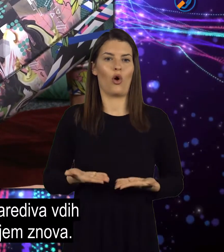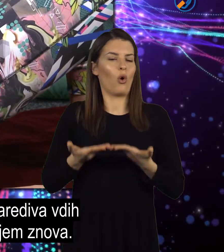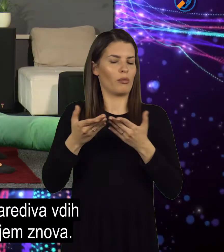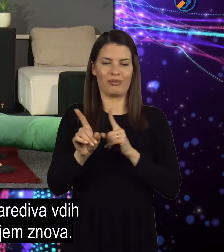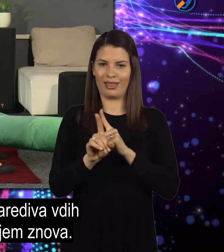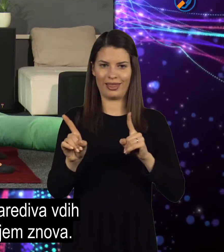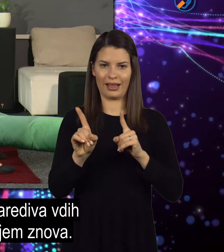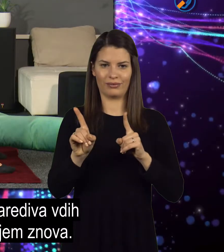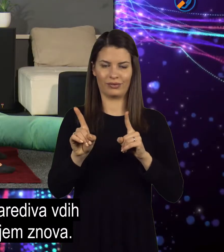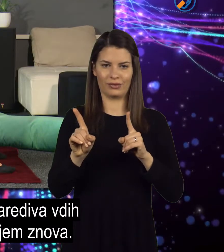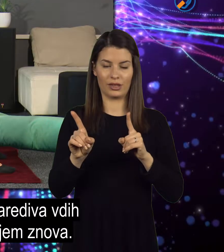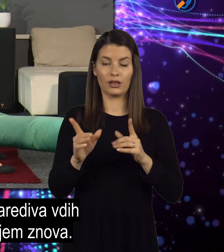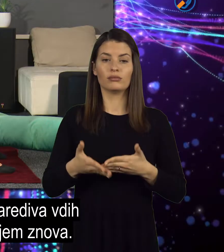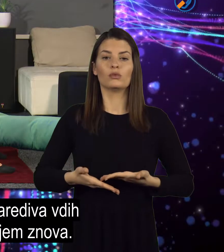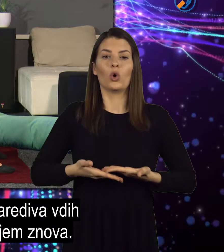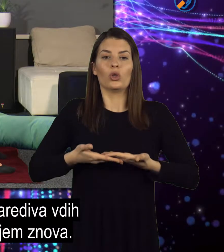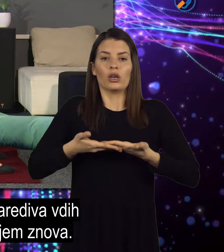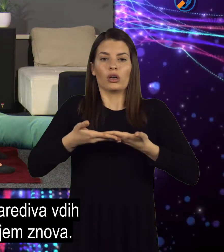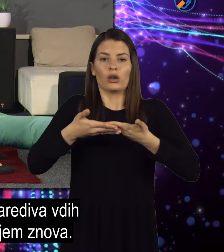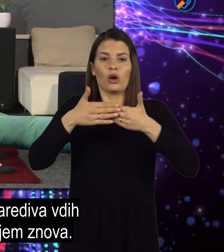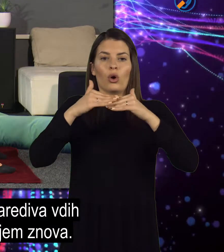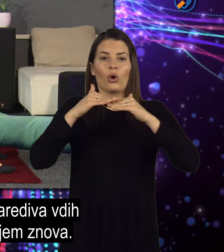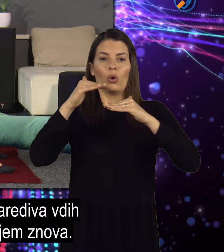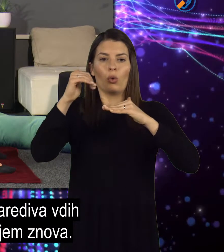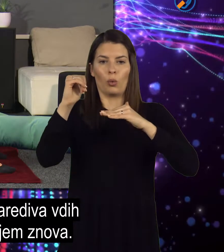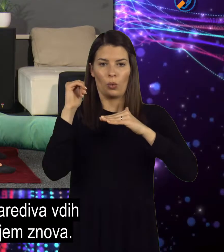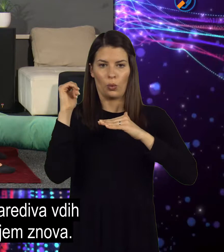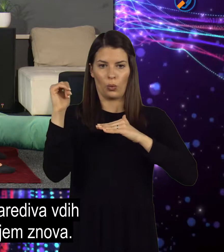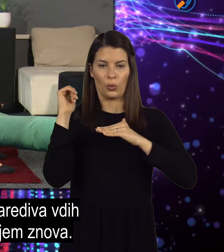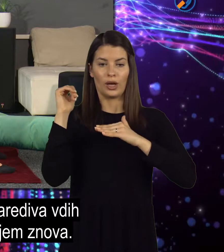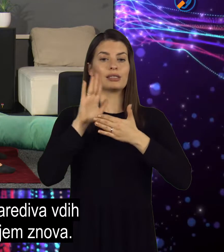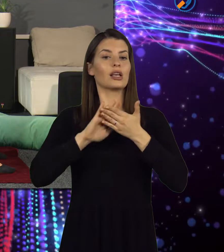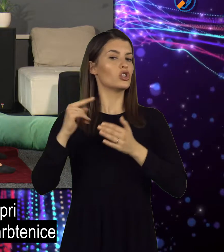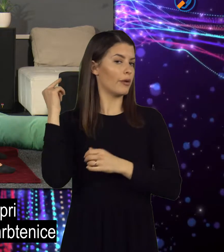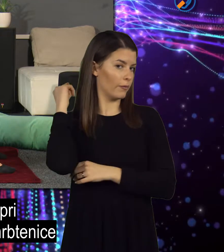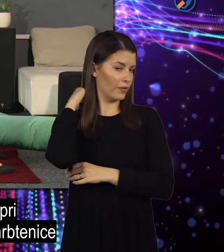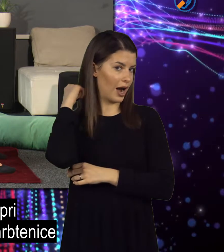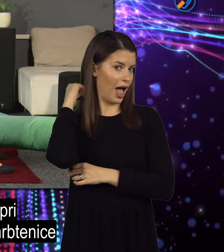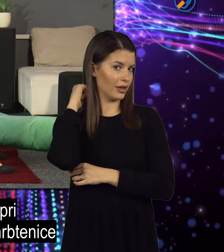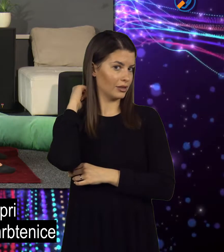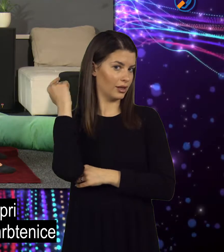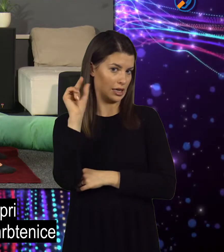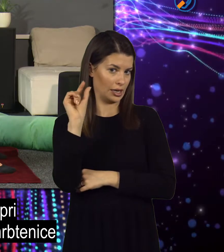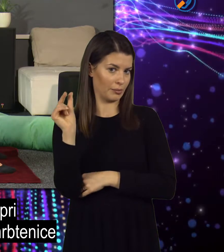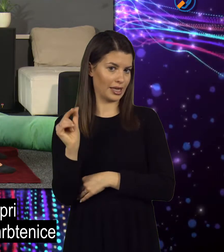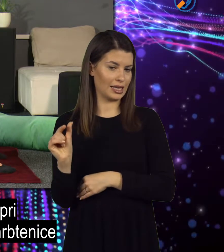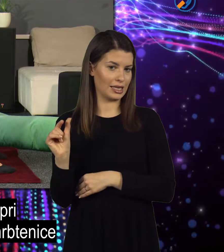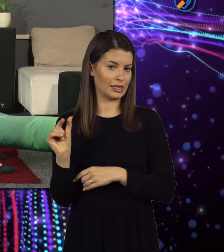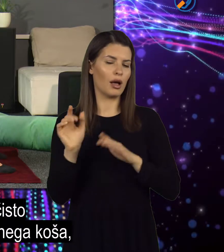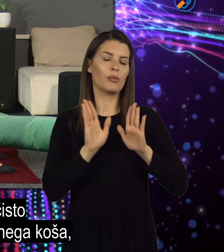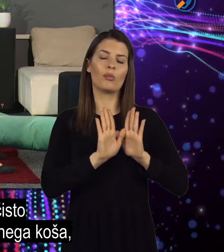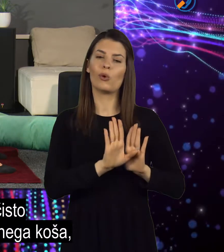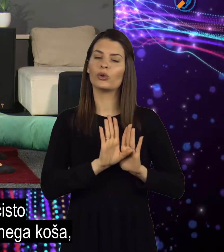nazaj. Narediva vdih in z izdihom potujem znova. Začnem pri vratnem delu